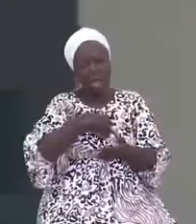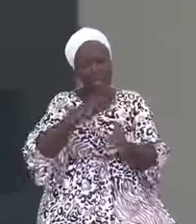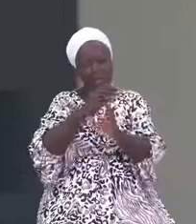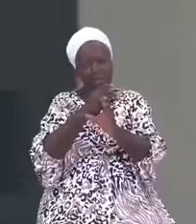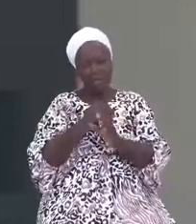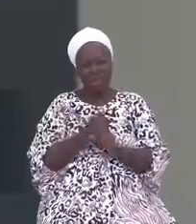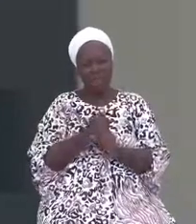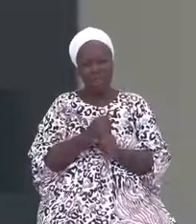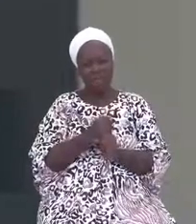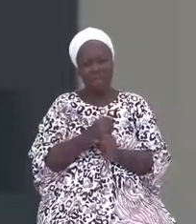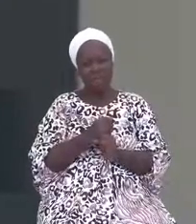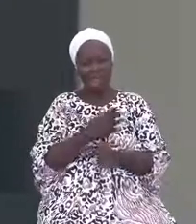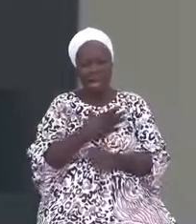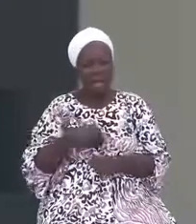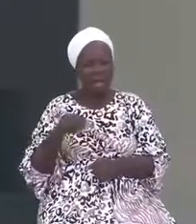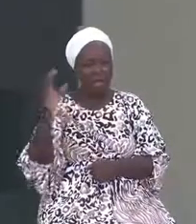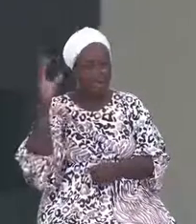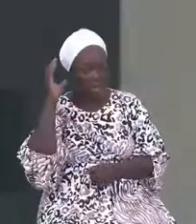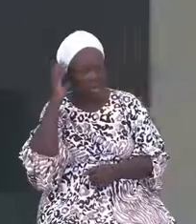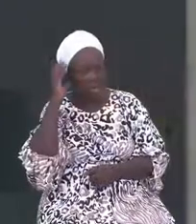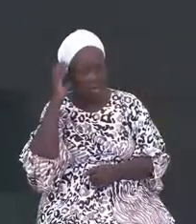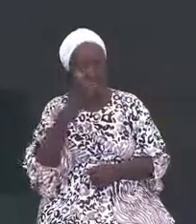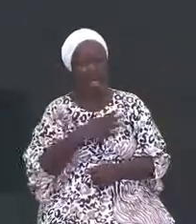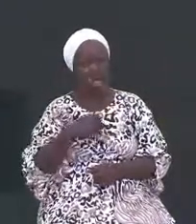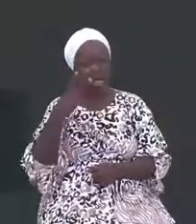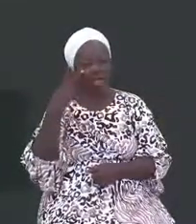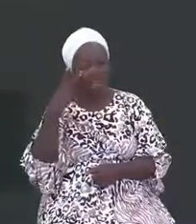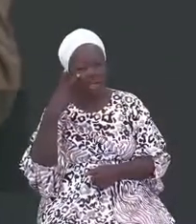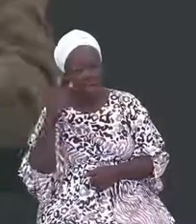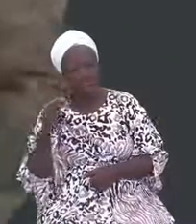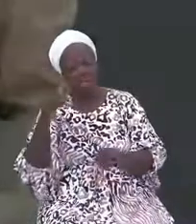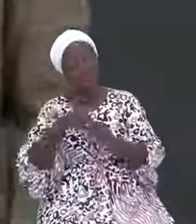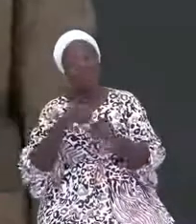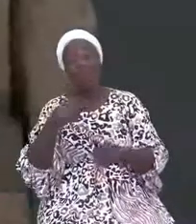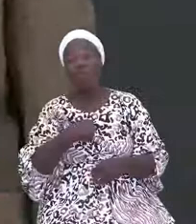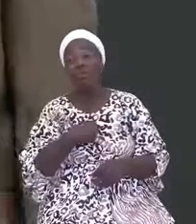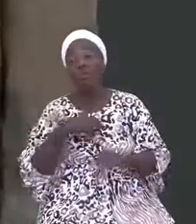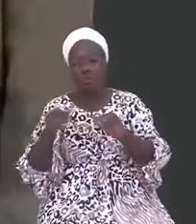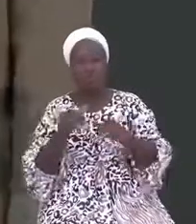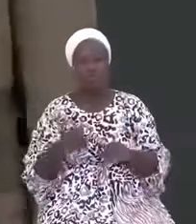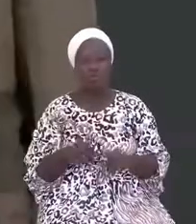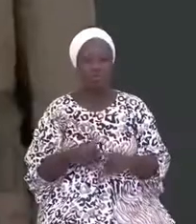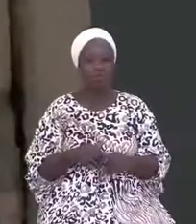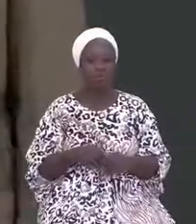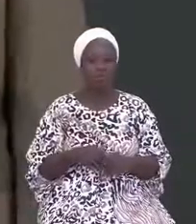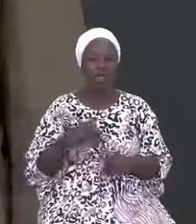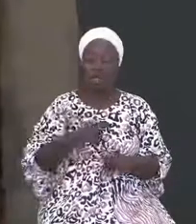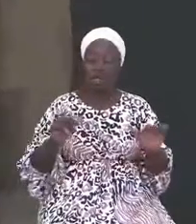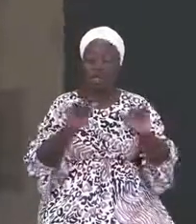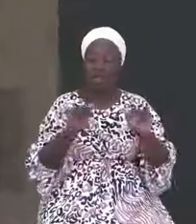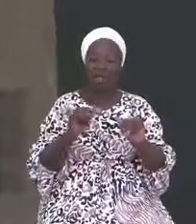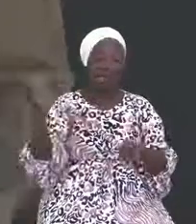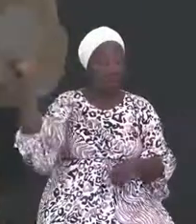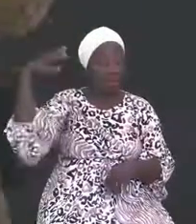et entendues de moi et vues en moi. Pratiquez-le. La même grâce en